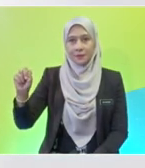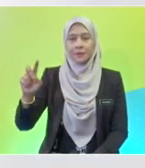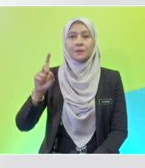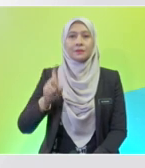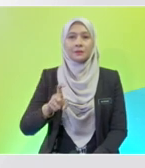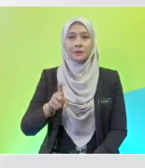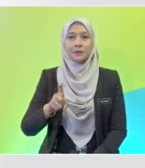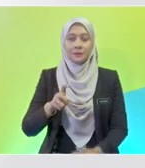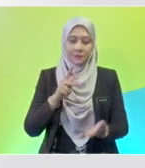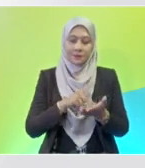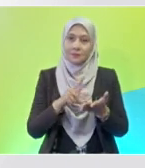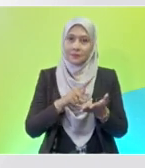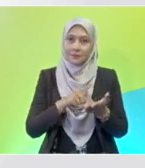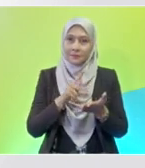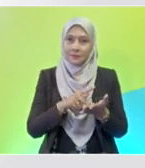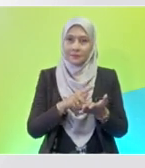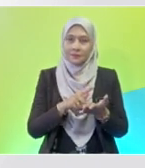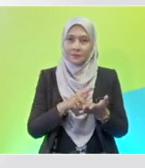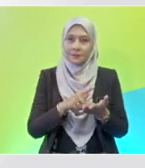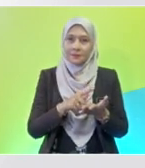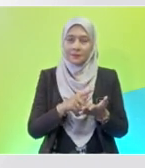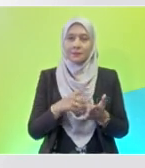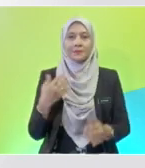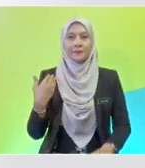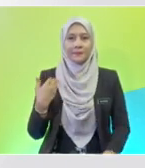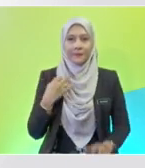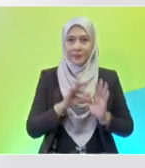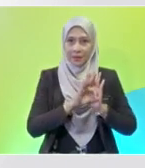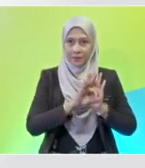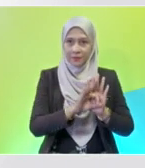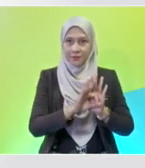kita lihat eh betapa pentingnya jadi di sini pun ada formulir